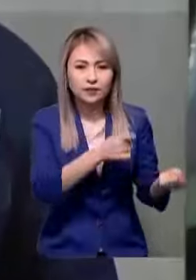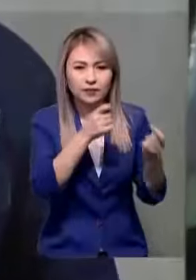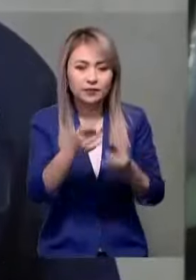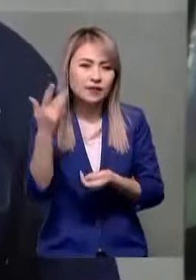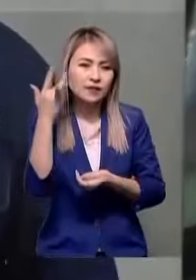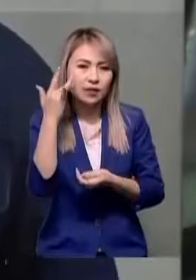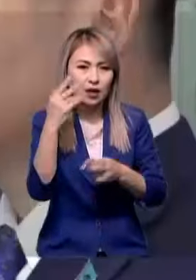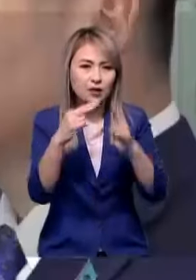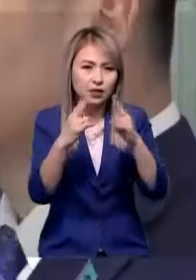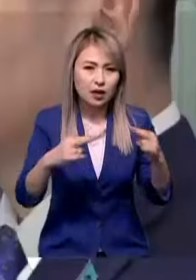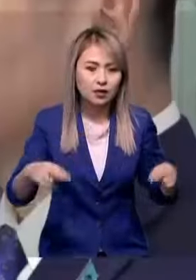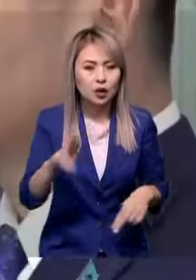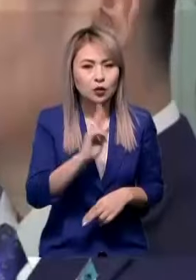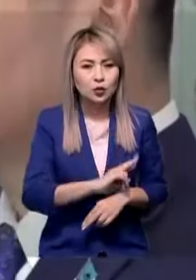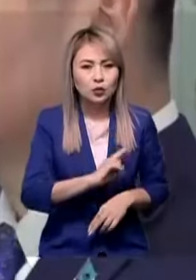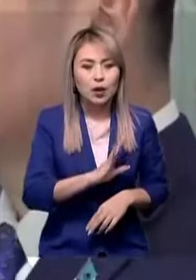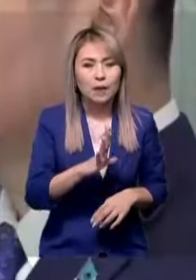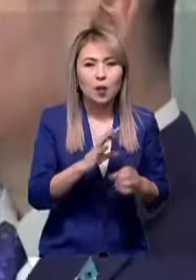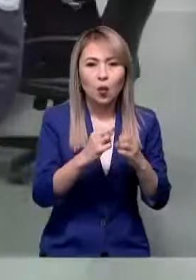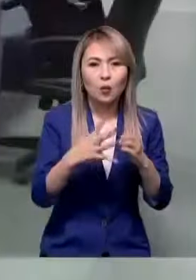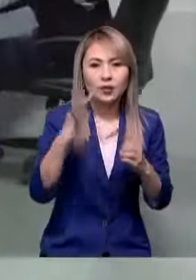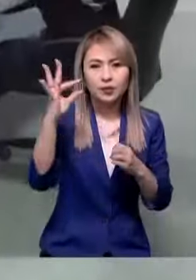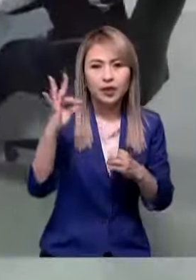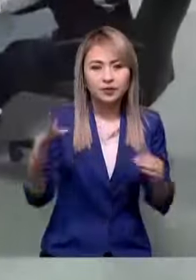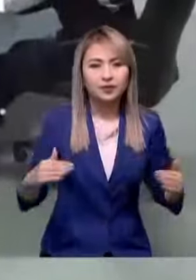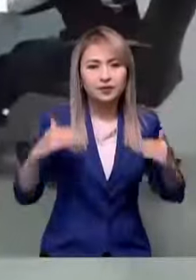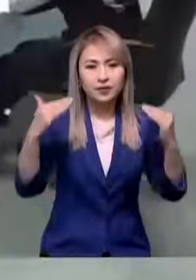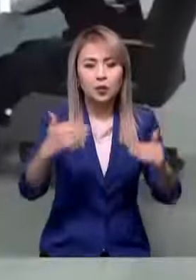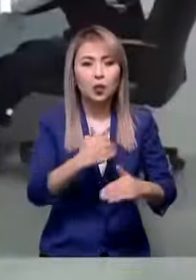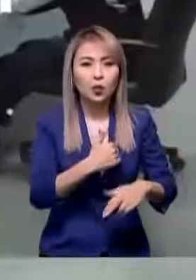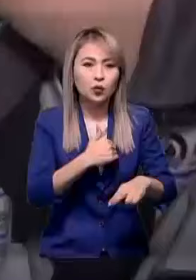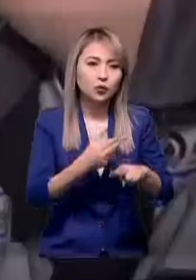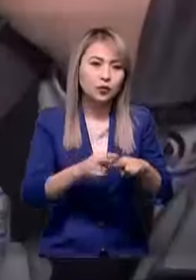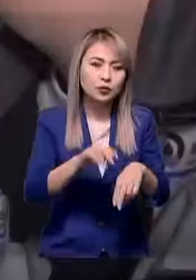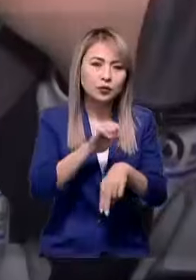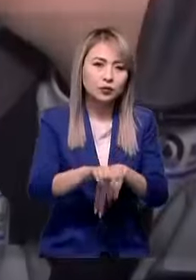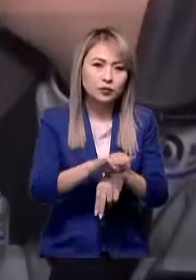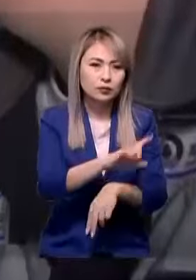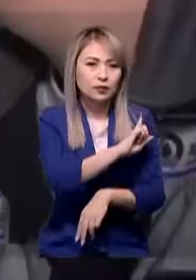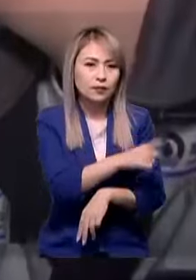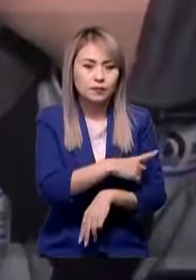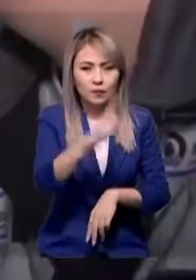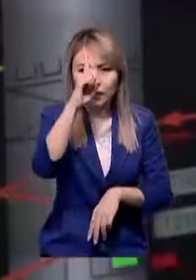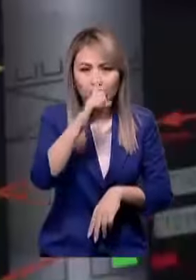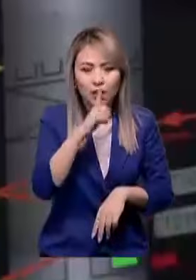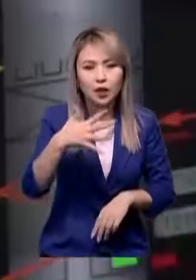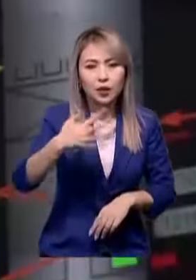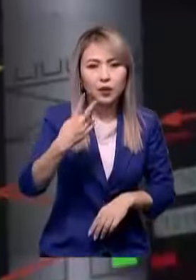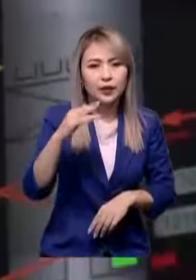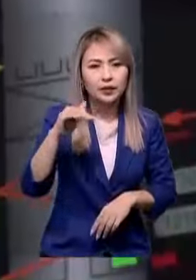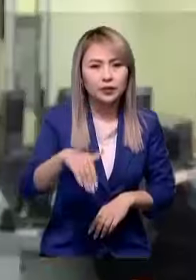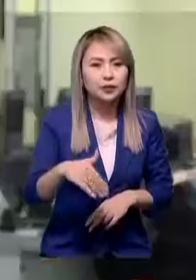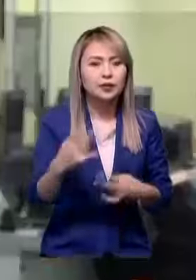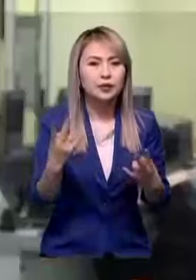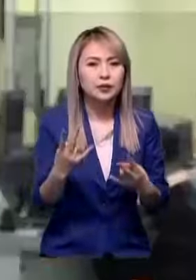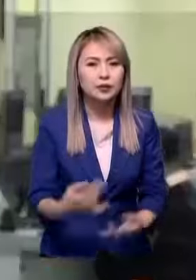тасымалданады. Нысан жұмысы көрсеткішті 15%-ке ұлғайтуға қауқарлы. Яғни өндірістік қуаттылық айына 22 мың тоннаға